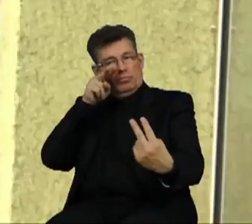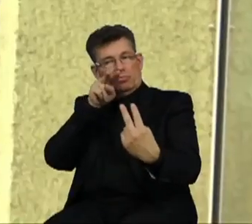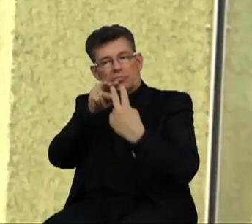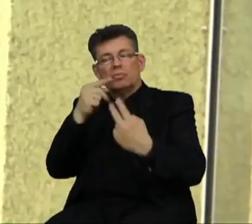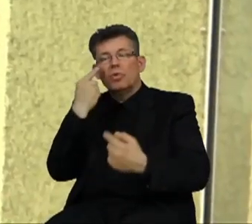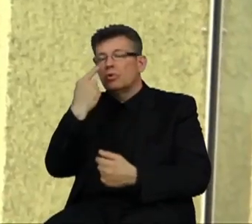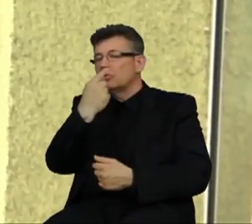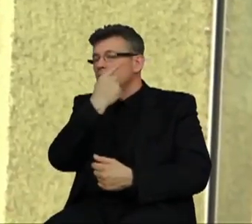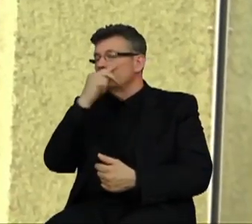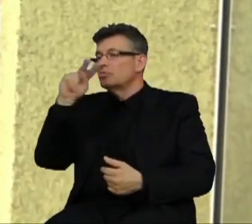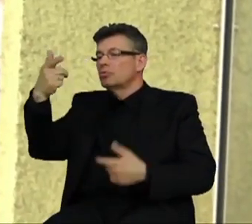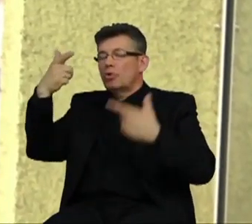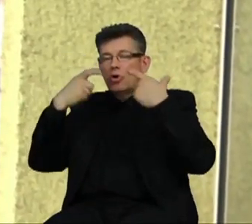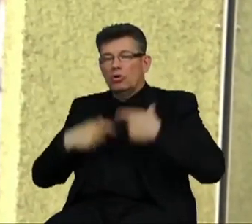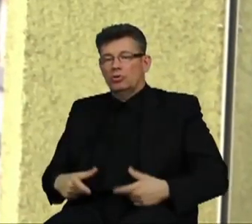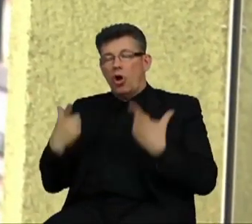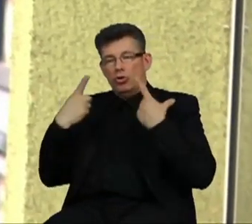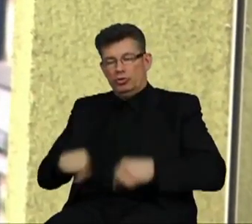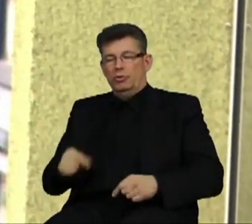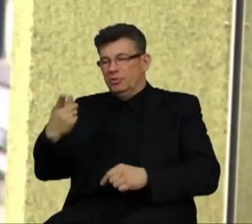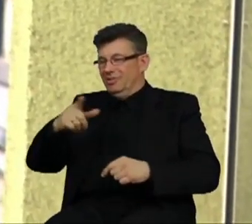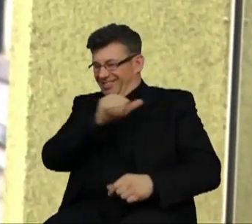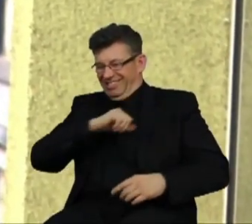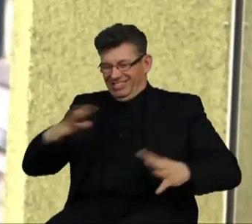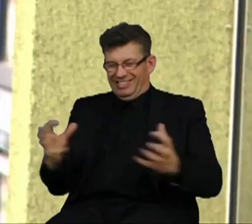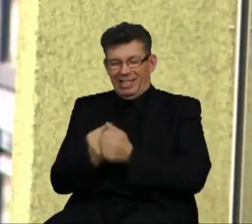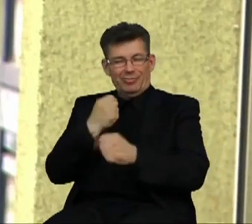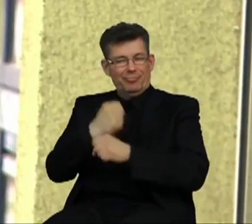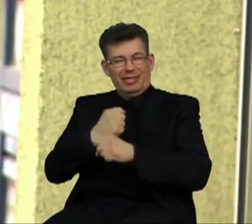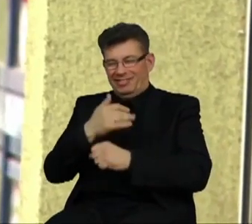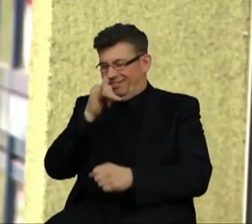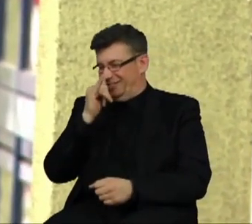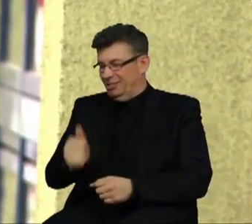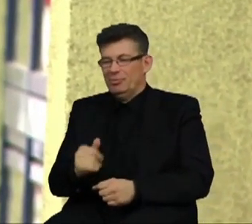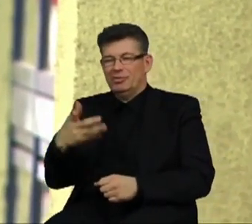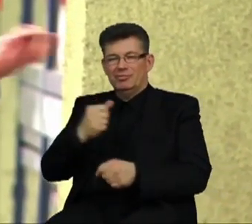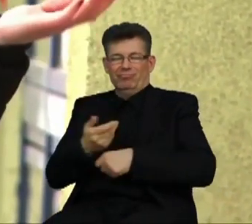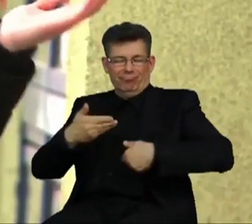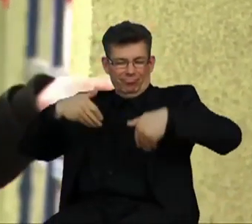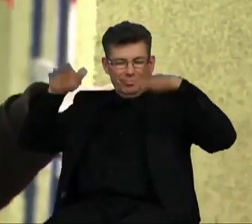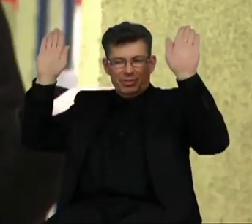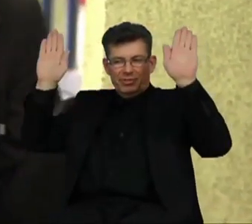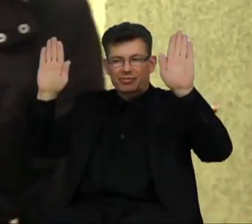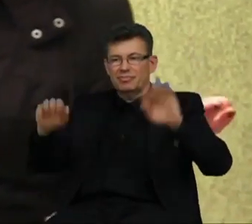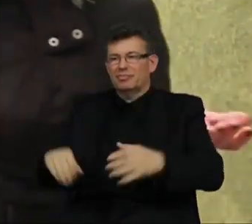osobie. Przecież na pewno nie znajdzie pracy sam. To jest skazany od razu na porażkę.